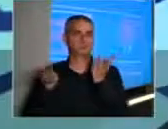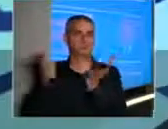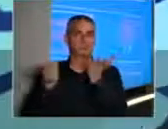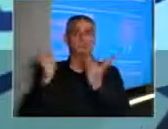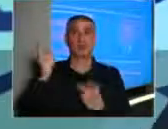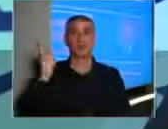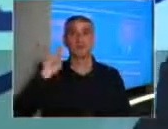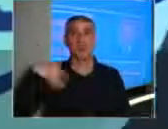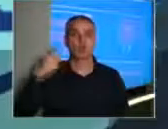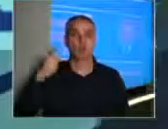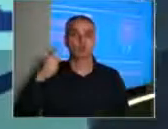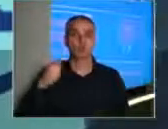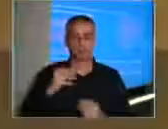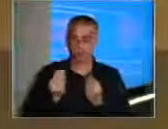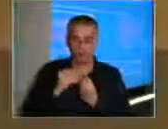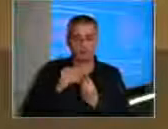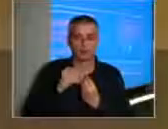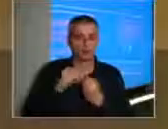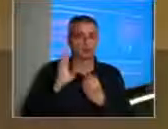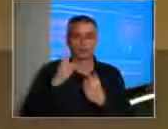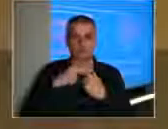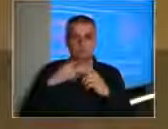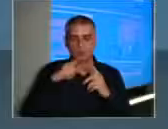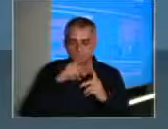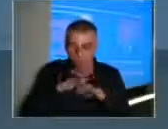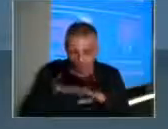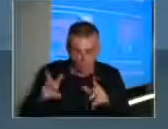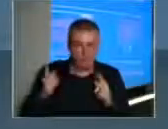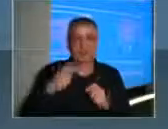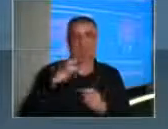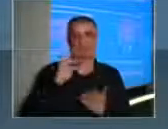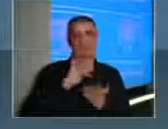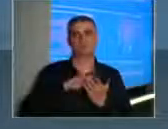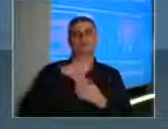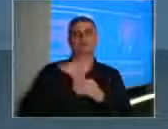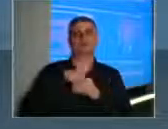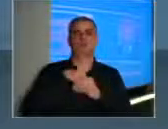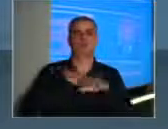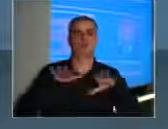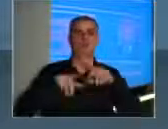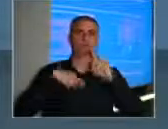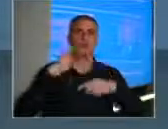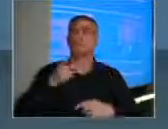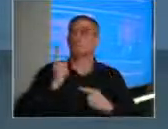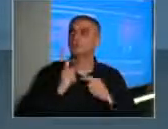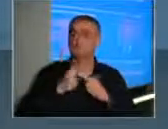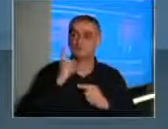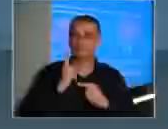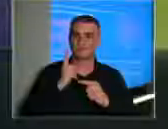להיות הגרוש לשקל. מה שנקרא, מתחת לרדאר, הבטיח את מקומו בממשלה הבאה, שאנחנו לא יודעים כרגע.